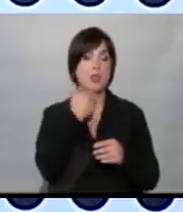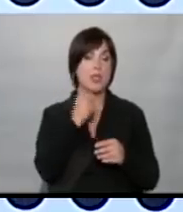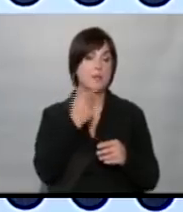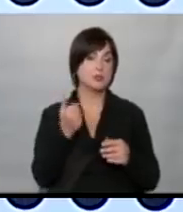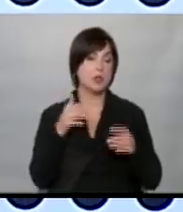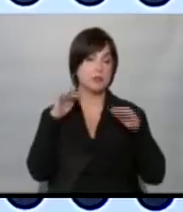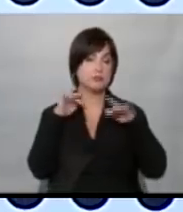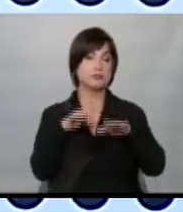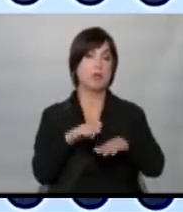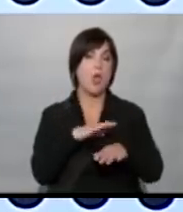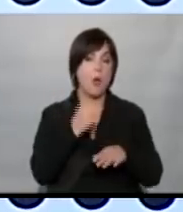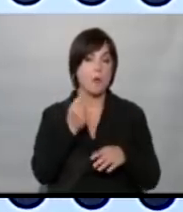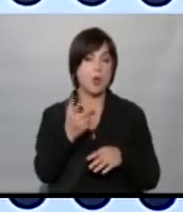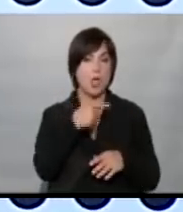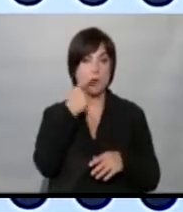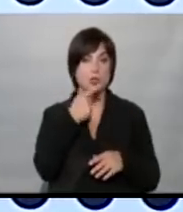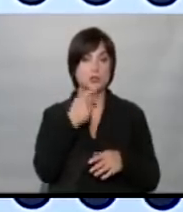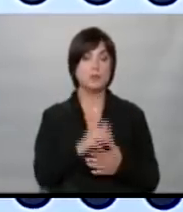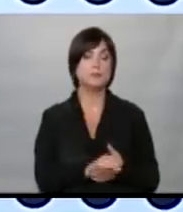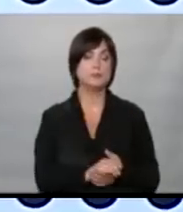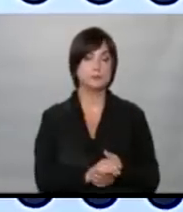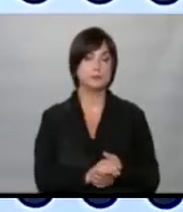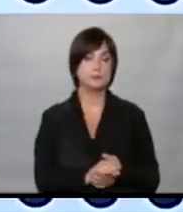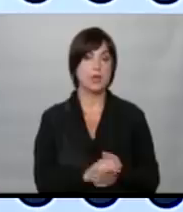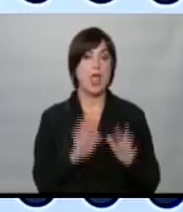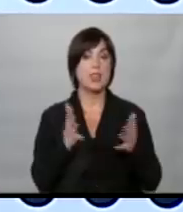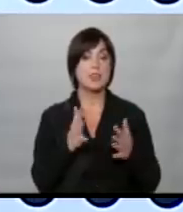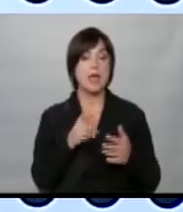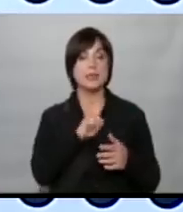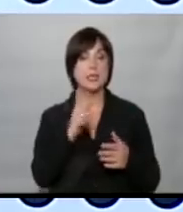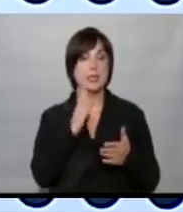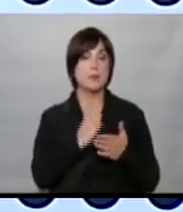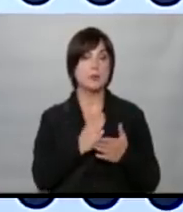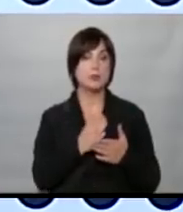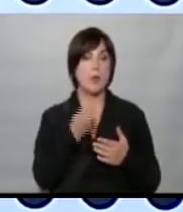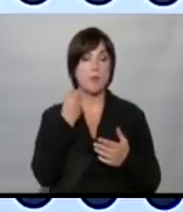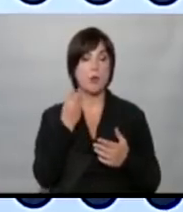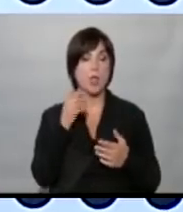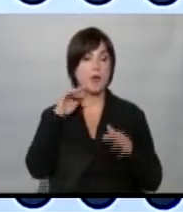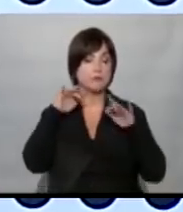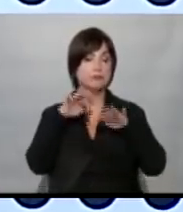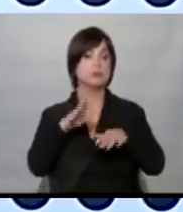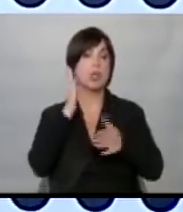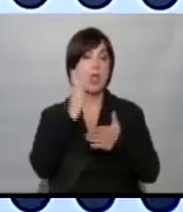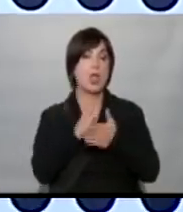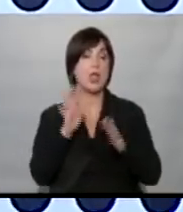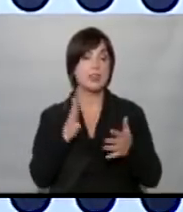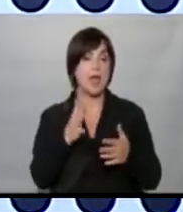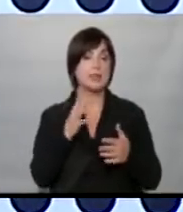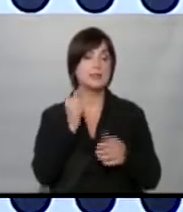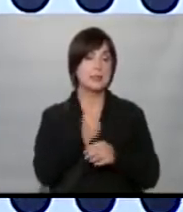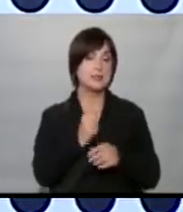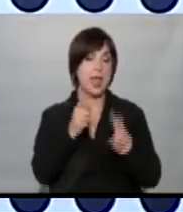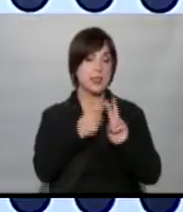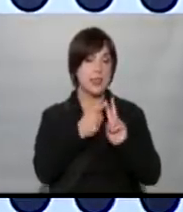цензус и сите бројки што ја кажуваме се во таа конотација, дали не ќе беше поголема излезено за Дали сте